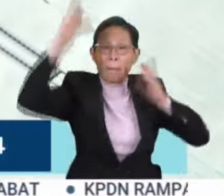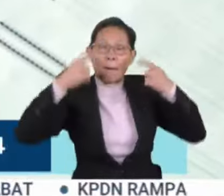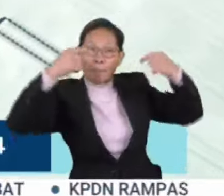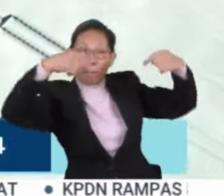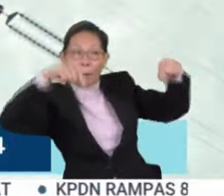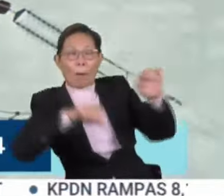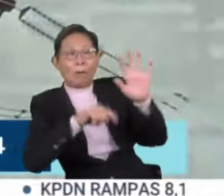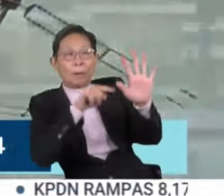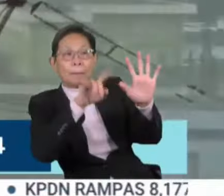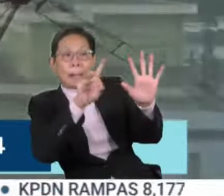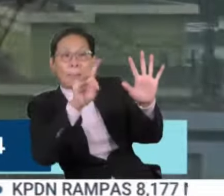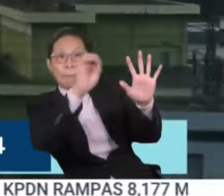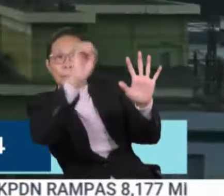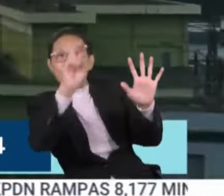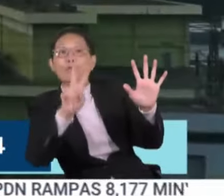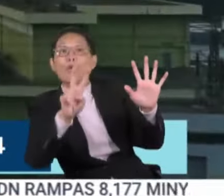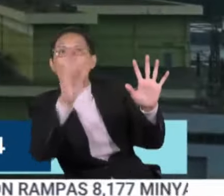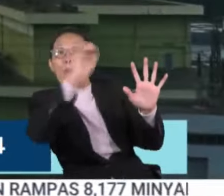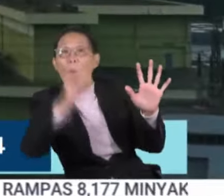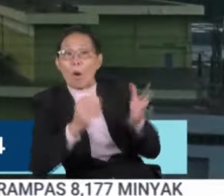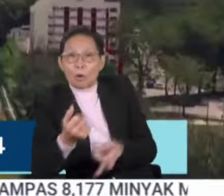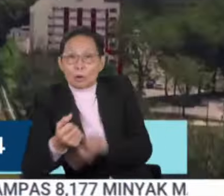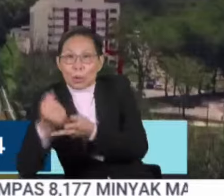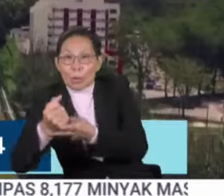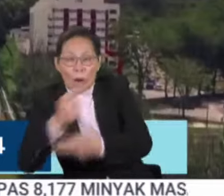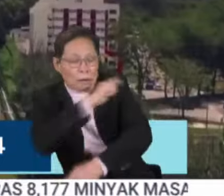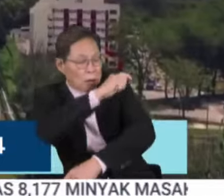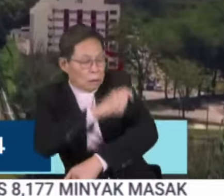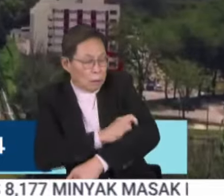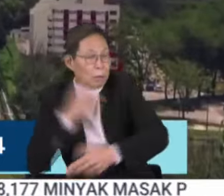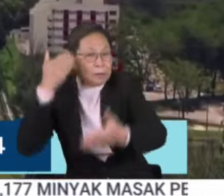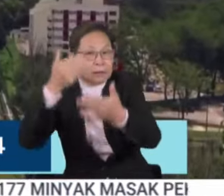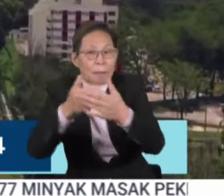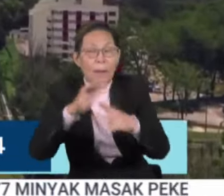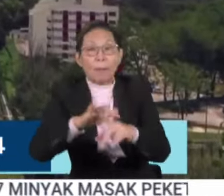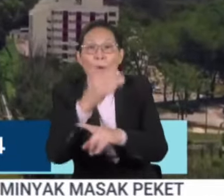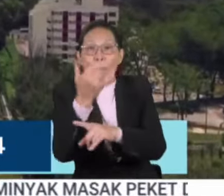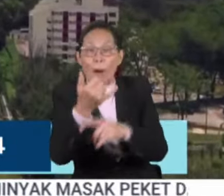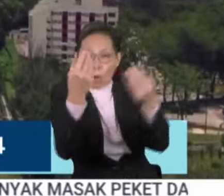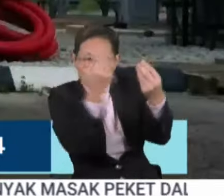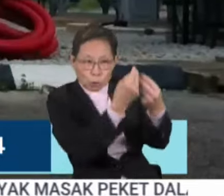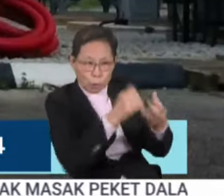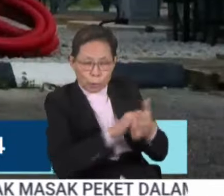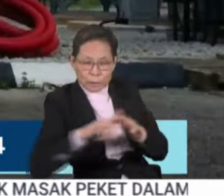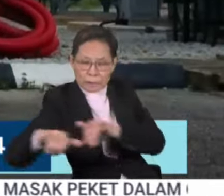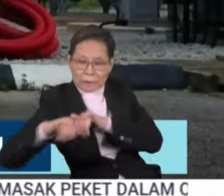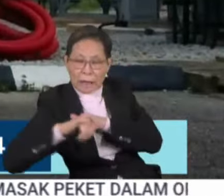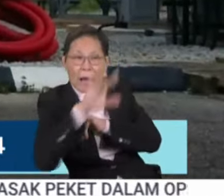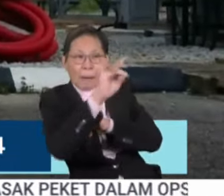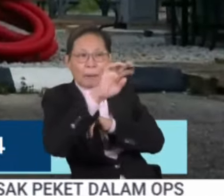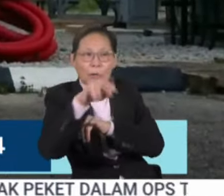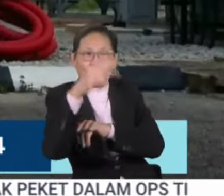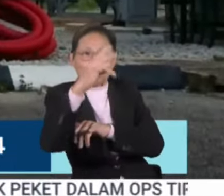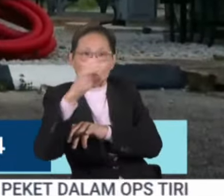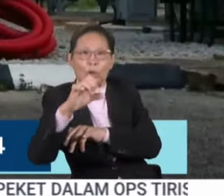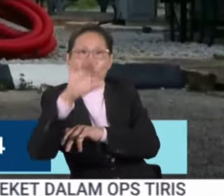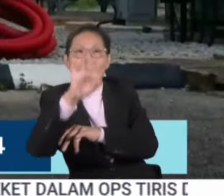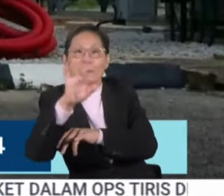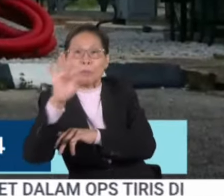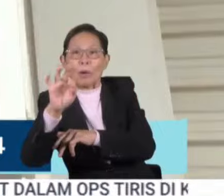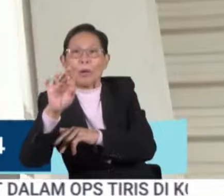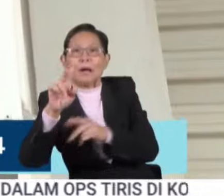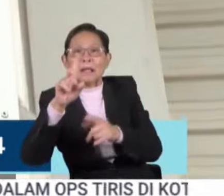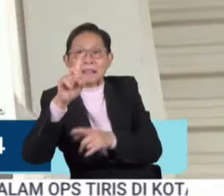Malaysia mencapai 5.82% penjimatan tenaga elektrik setakat Jun. Angka itu bersamaan